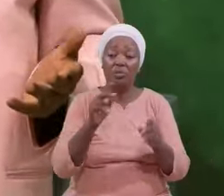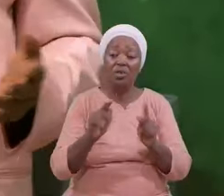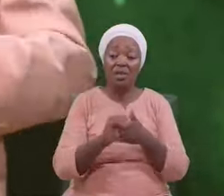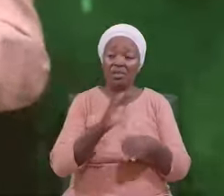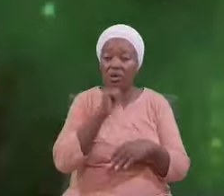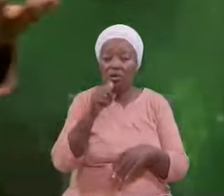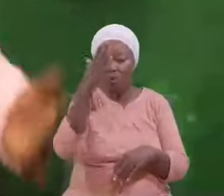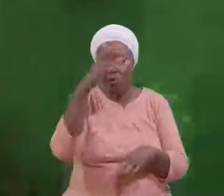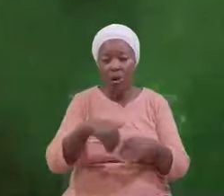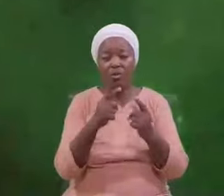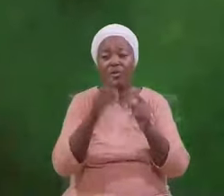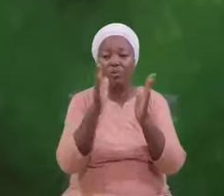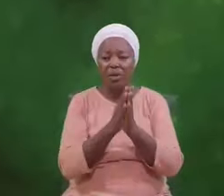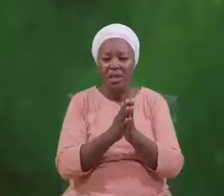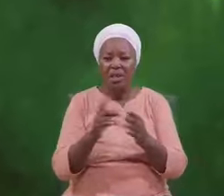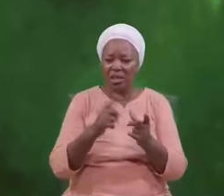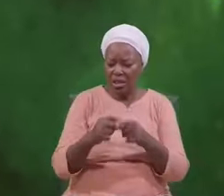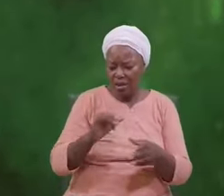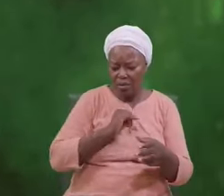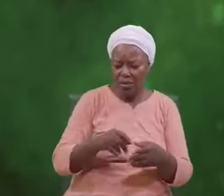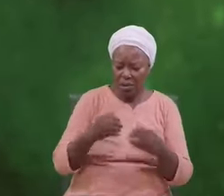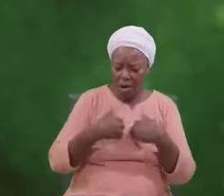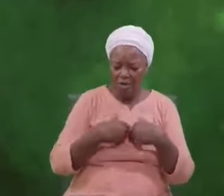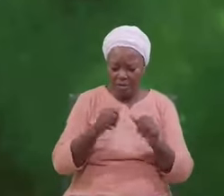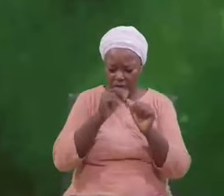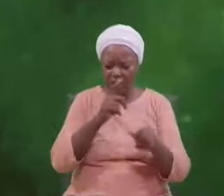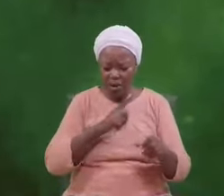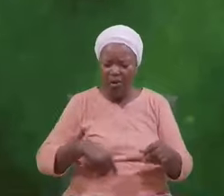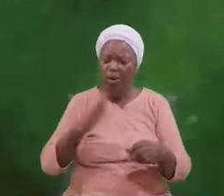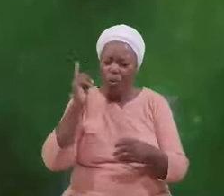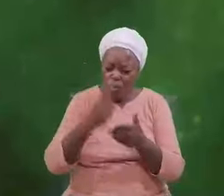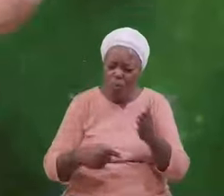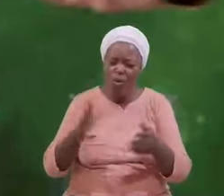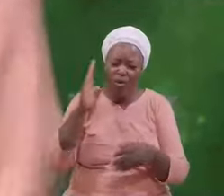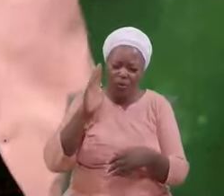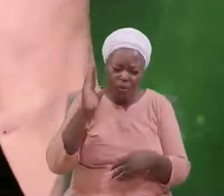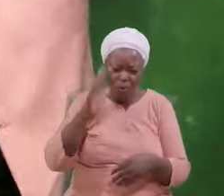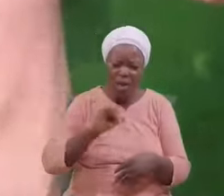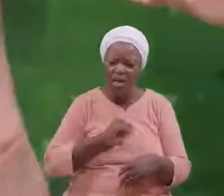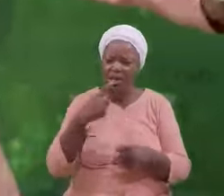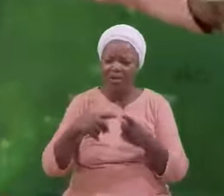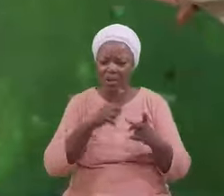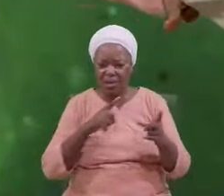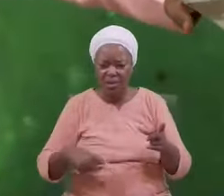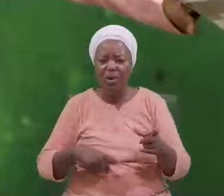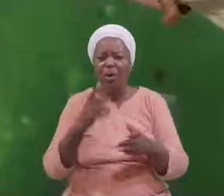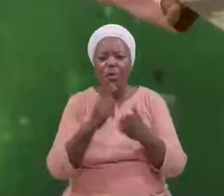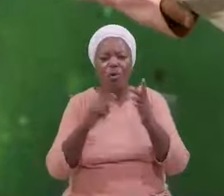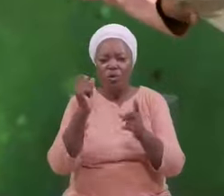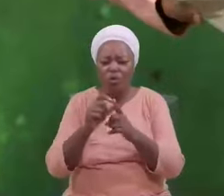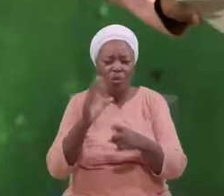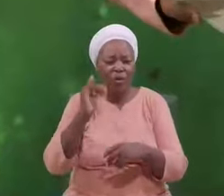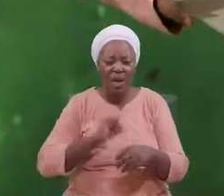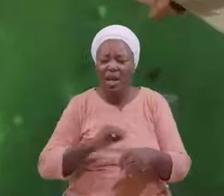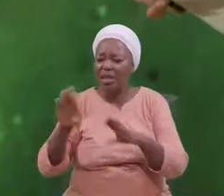nous enseigne comment prier. Je veux avoir la bénédiction de Dieu. Qu'est-ce que je vais dire à Dieu? Alors, tournez-vous vers l'Éternel.